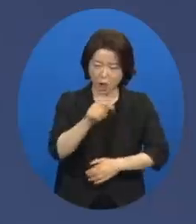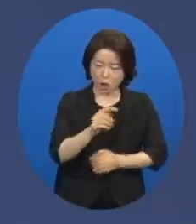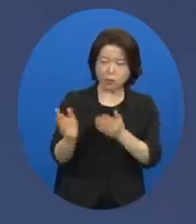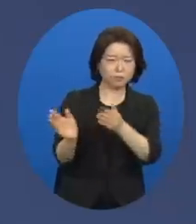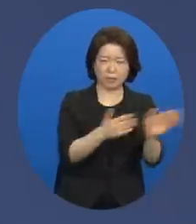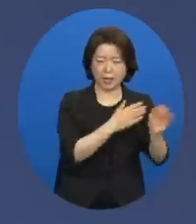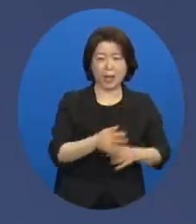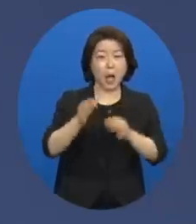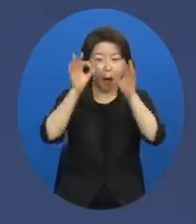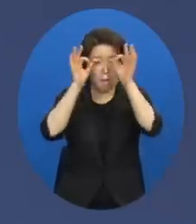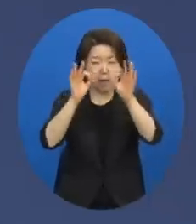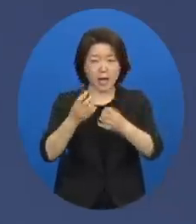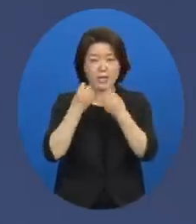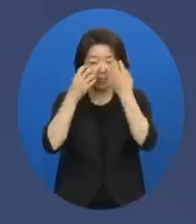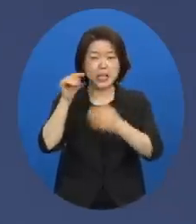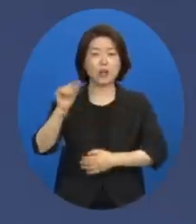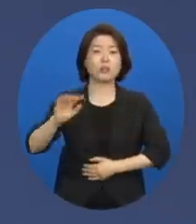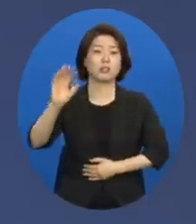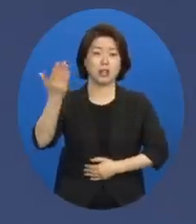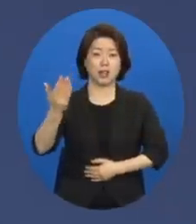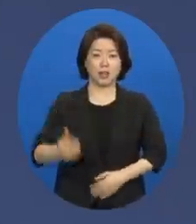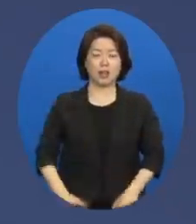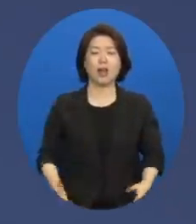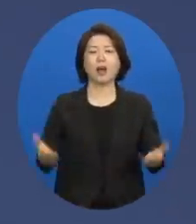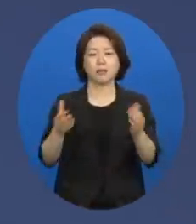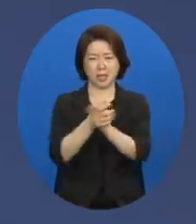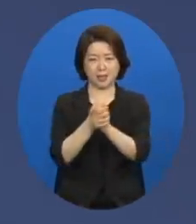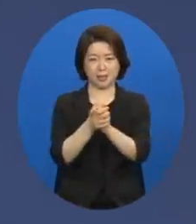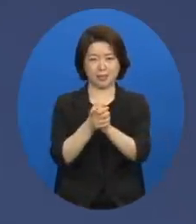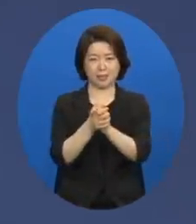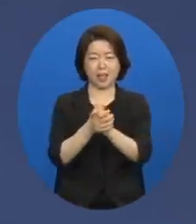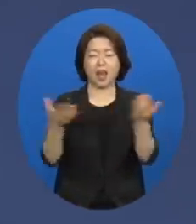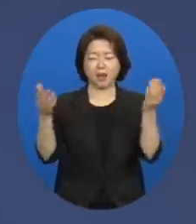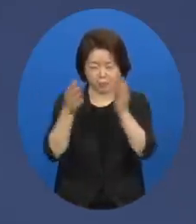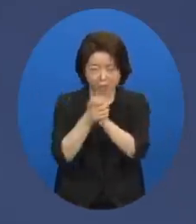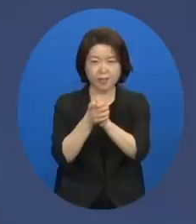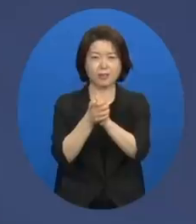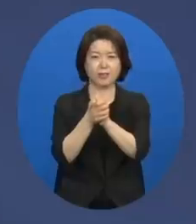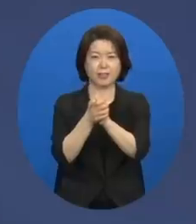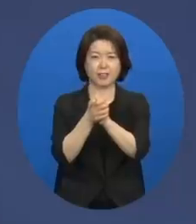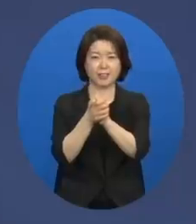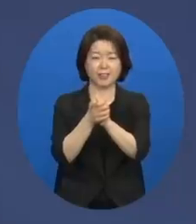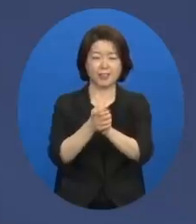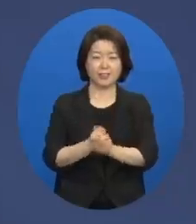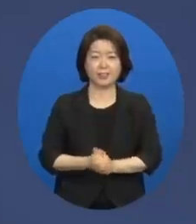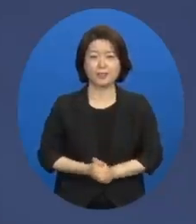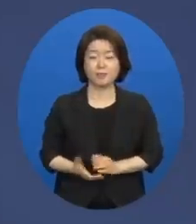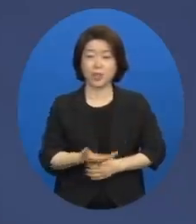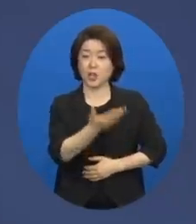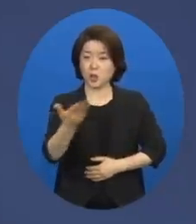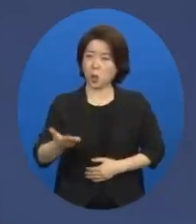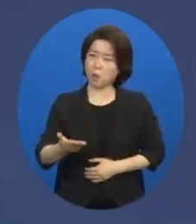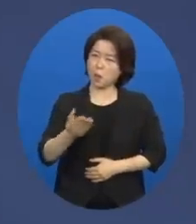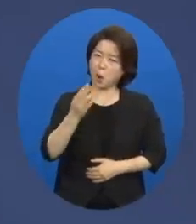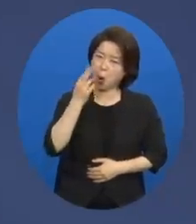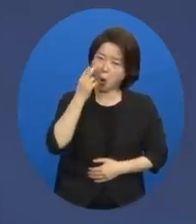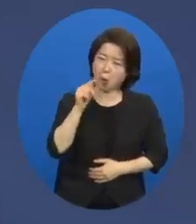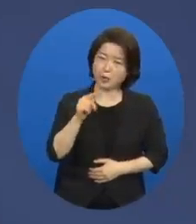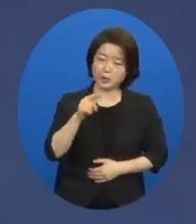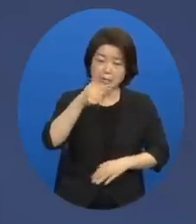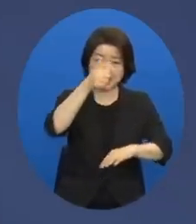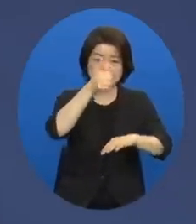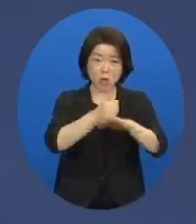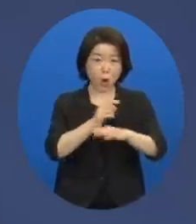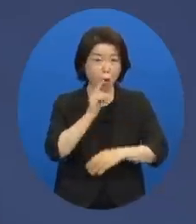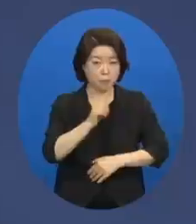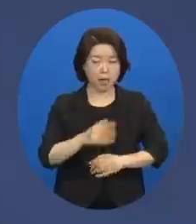보라 새것이 되었도다. 아멘. 아멘. 여러분 혹시 그냥 결론적인